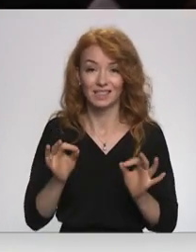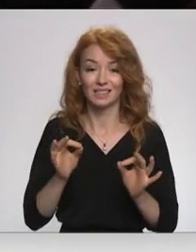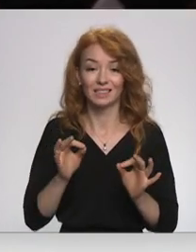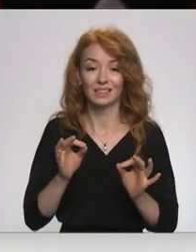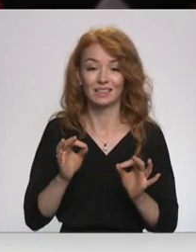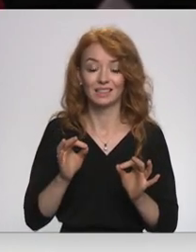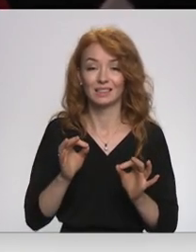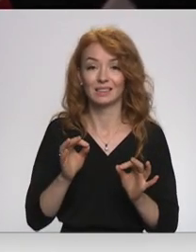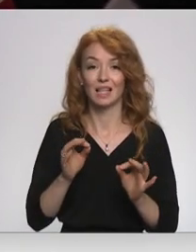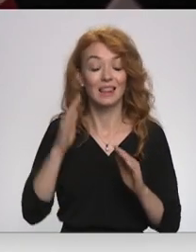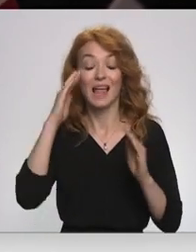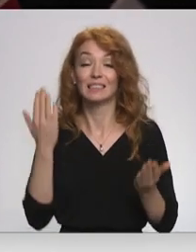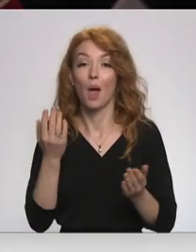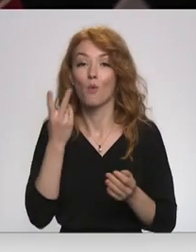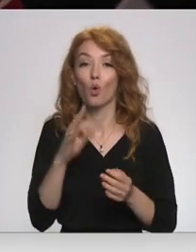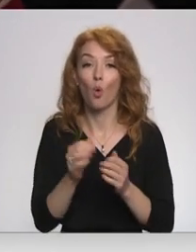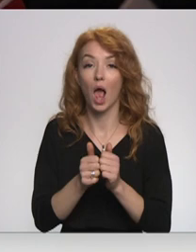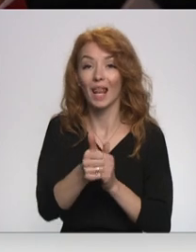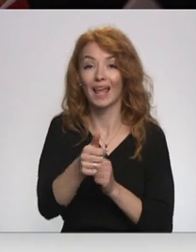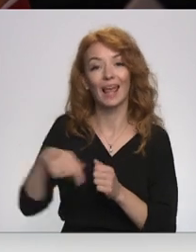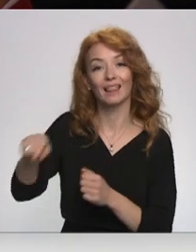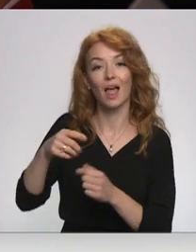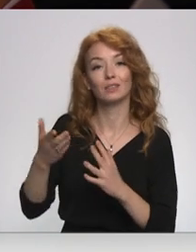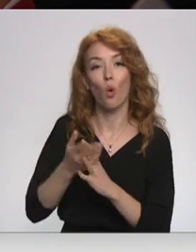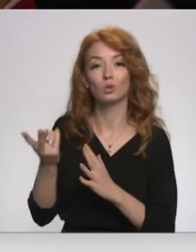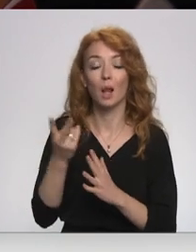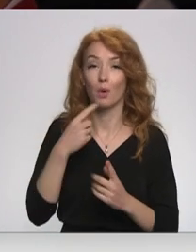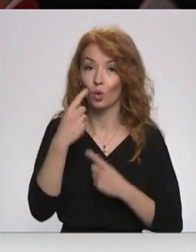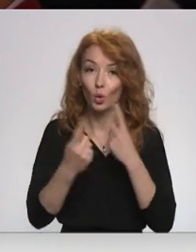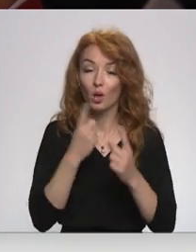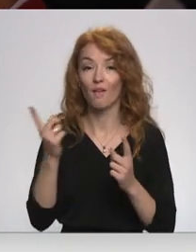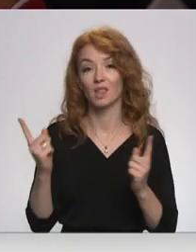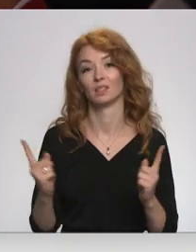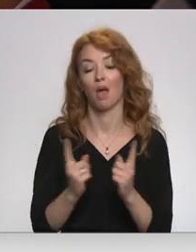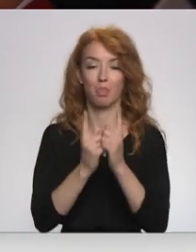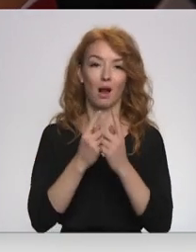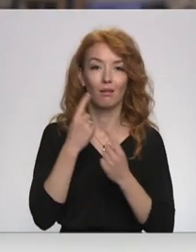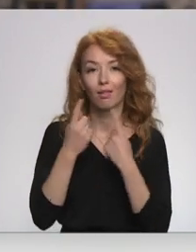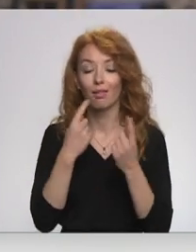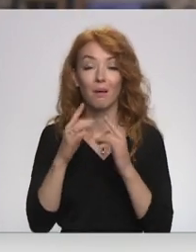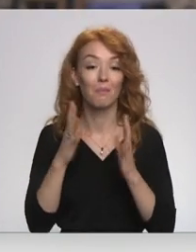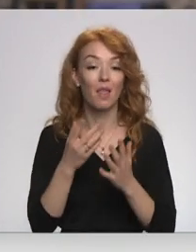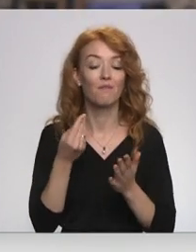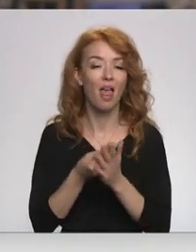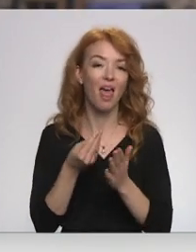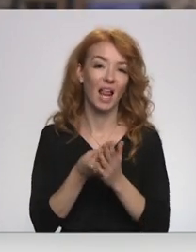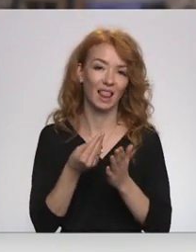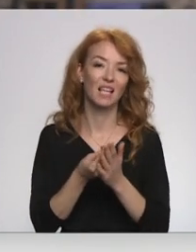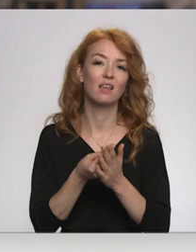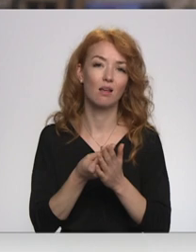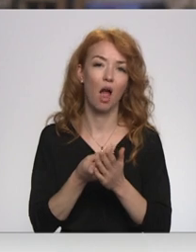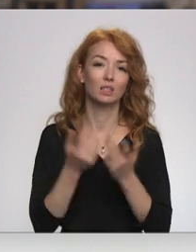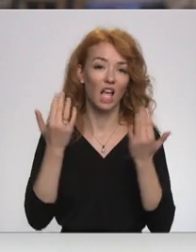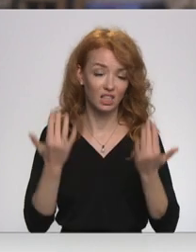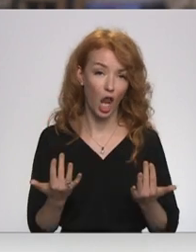dzirdēsim, droši vien šobrīd vēl nezinām, ko ir līderi savstarpē izrunājuši, jo šī bija iespēja arī viņiem satikties divpusēji. Bet tas vērtīgais atlikums man šķiet ir,